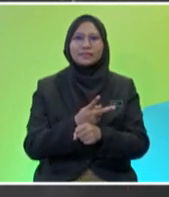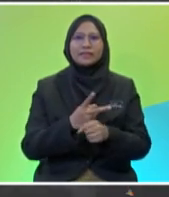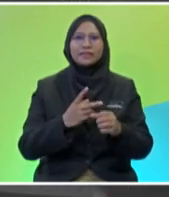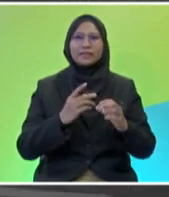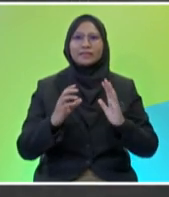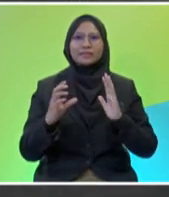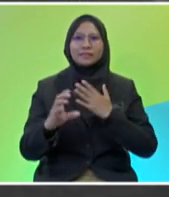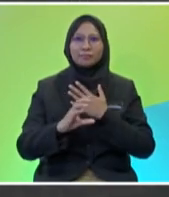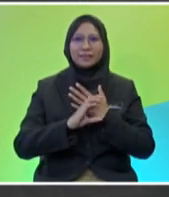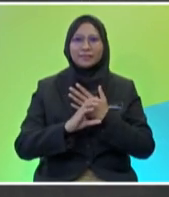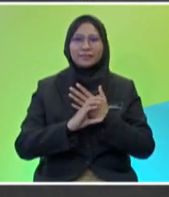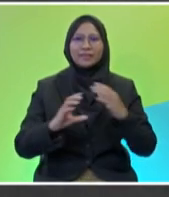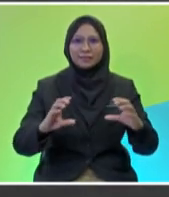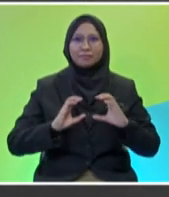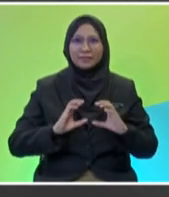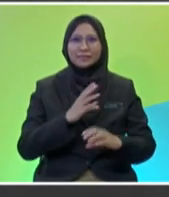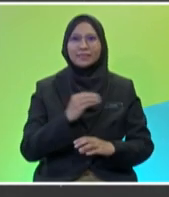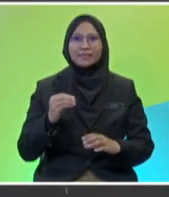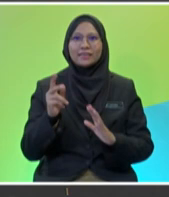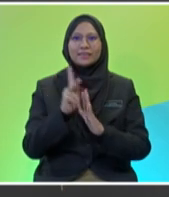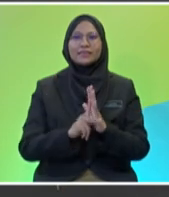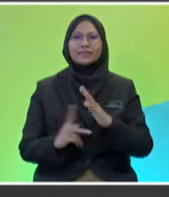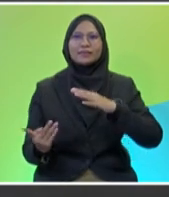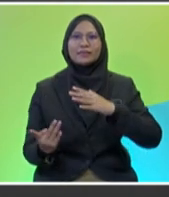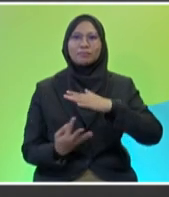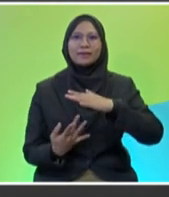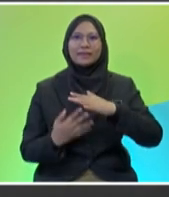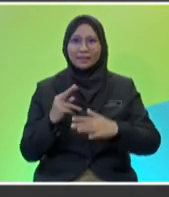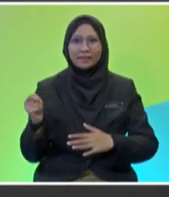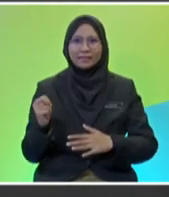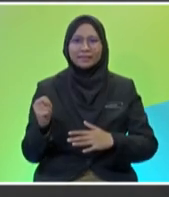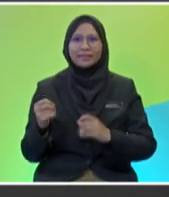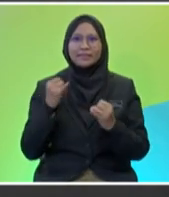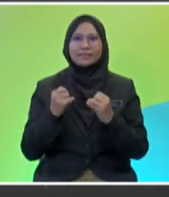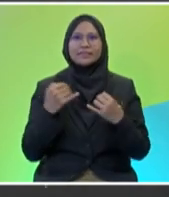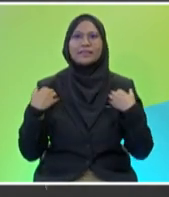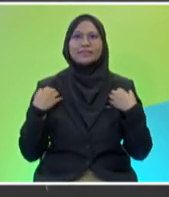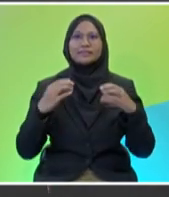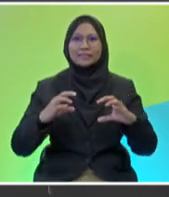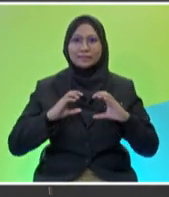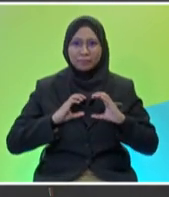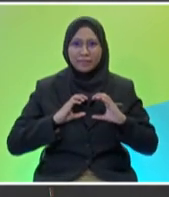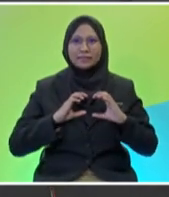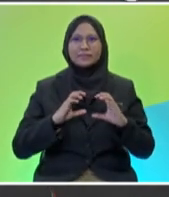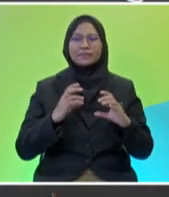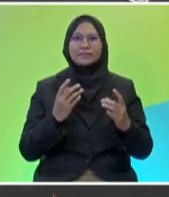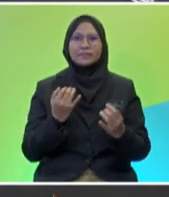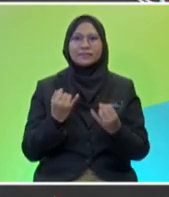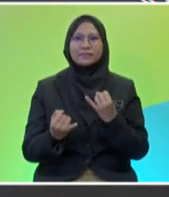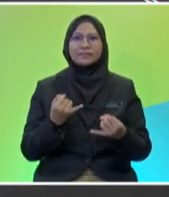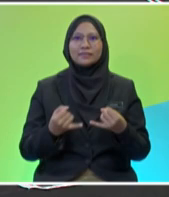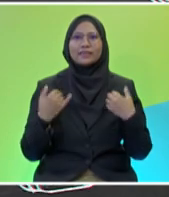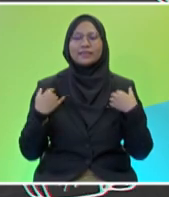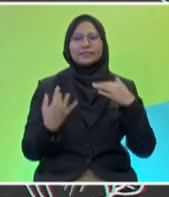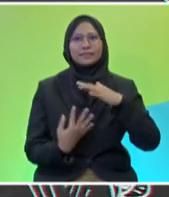kecemasan dan keselamatan dari pihak bumbu lah yang akan membantu masyarakat untuk menyelesaikan pekerjaan tersebut